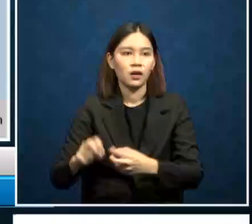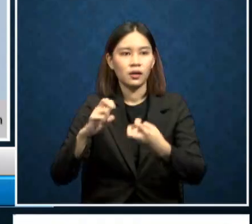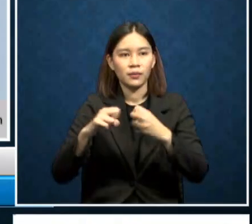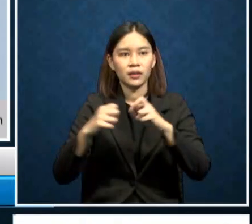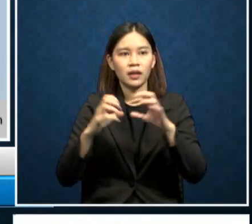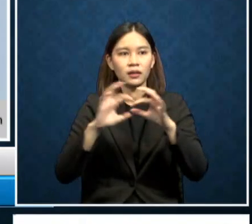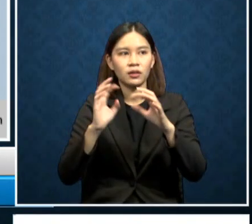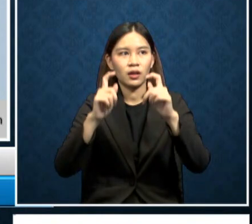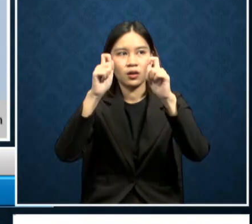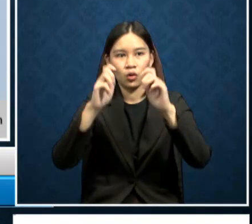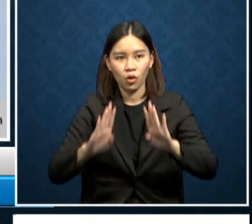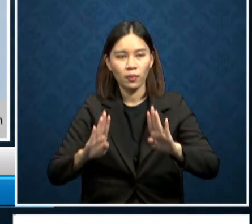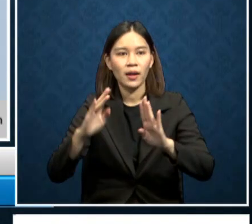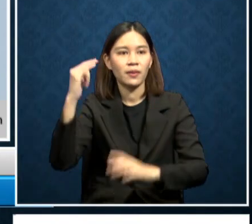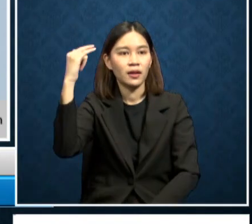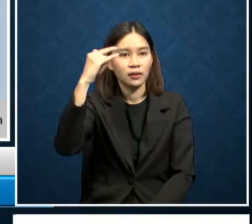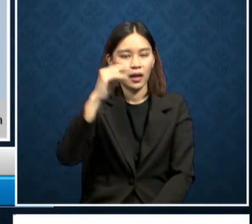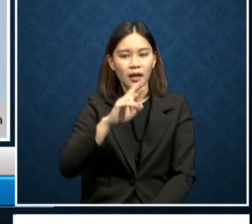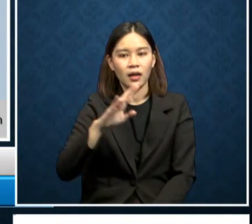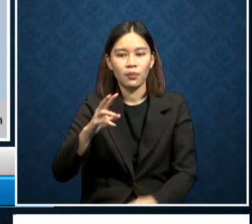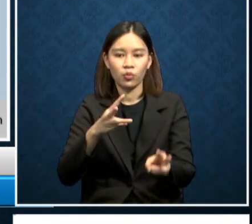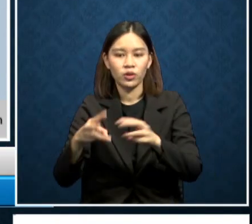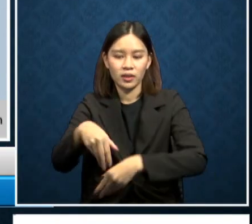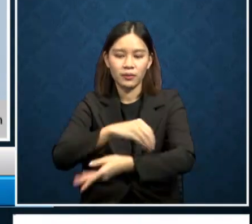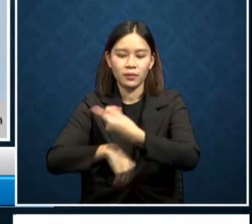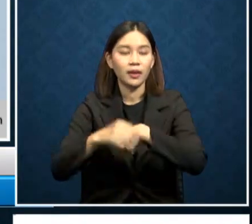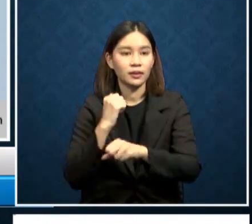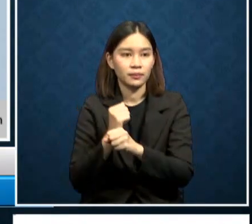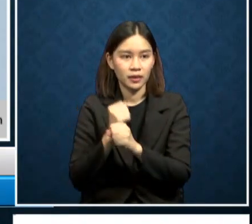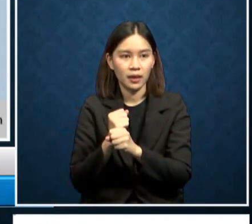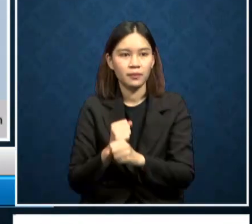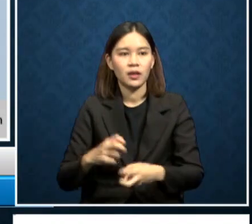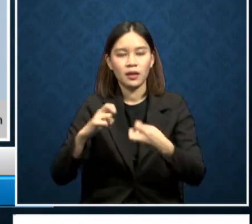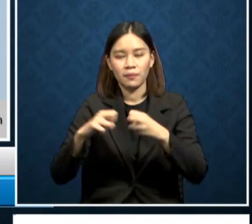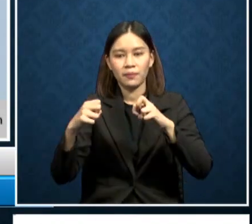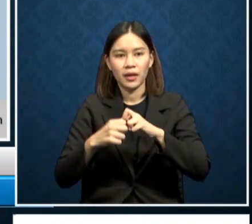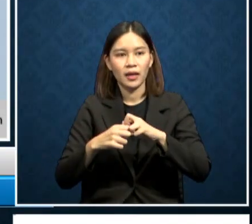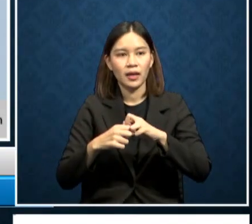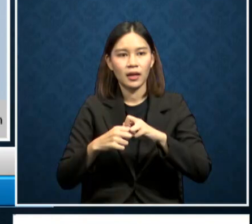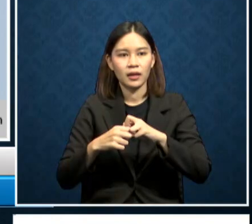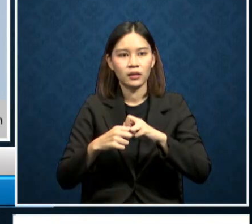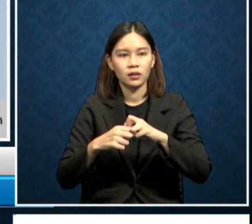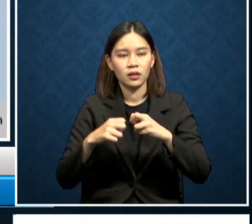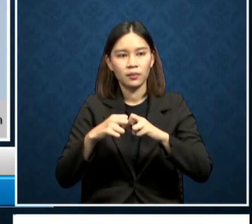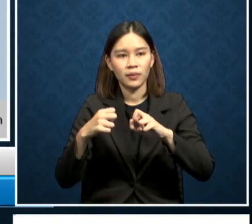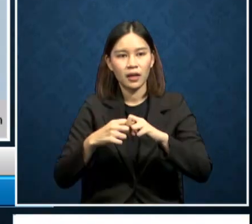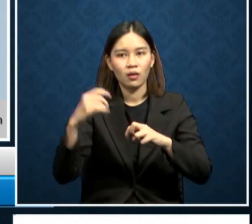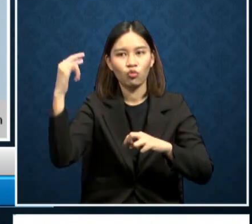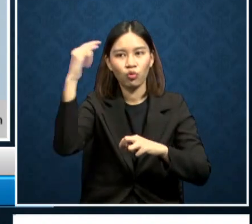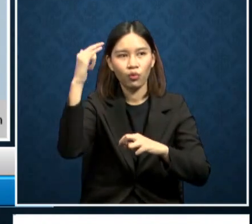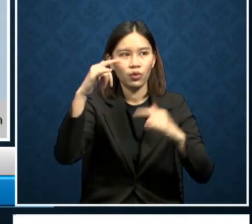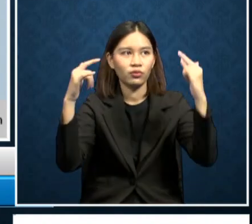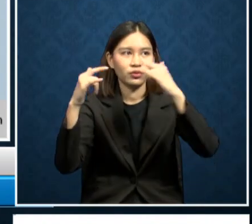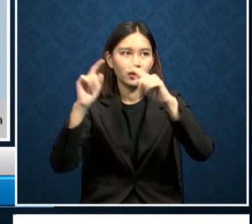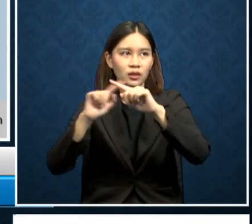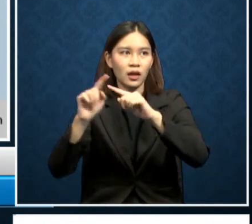เรื่องของการออกแบบห้วงอากาศและระบบวิธีปฏิบัติการบินปัญหาระบบการคล้องตัวของระบบจราจรทาอากาศ